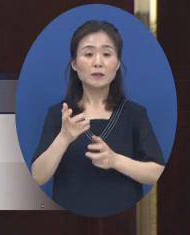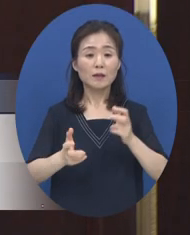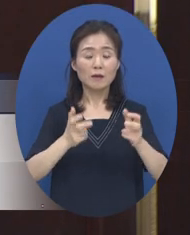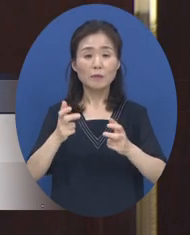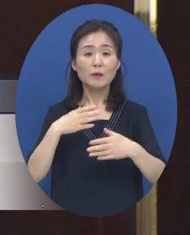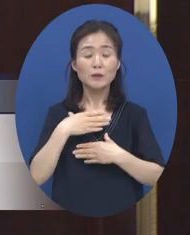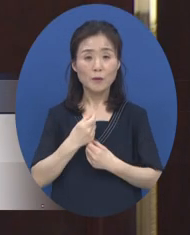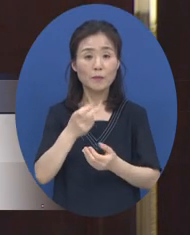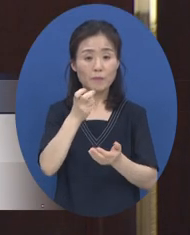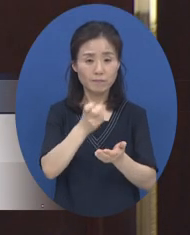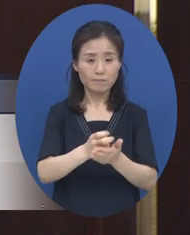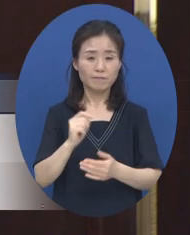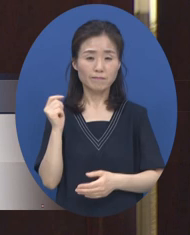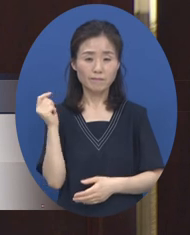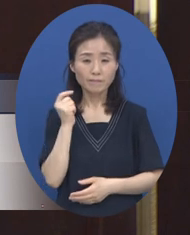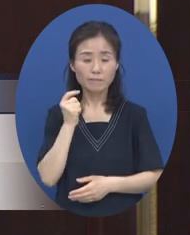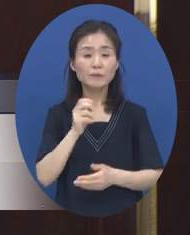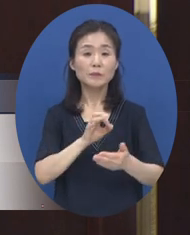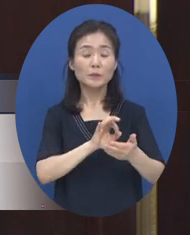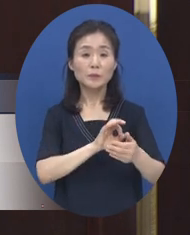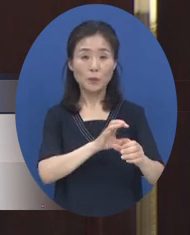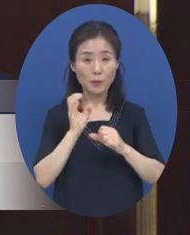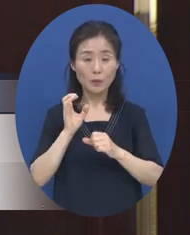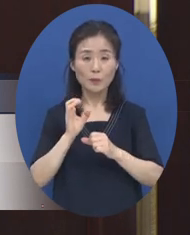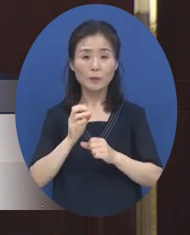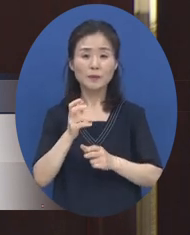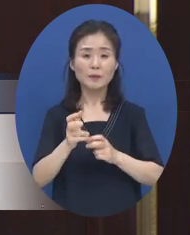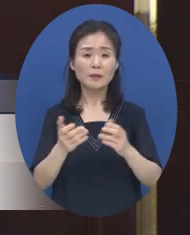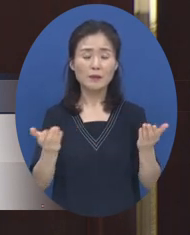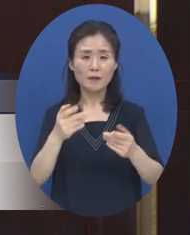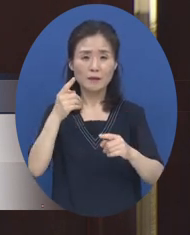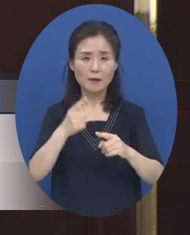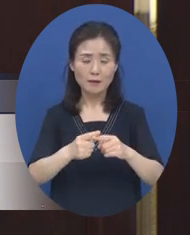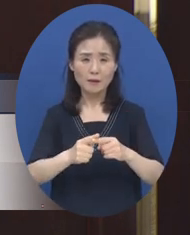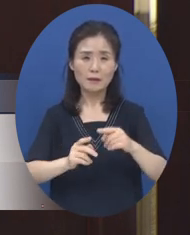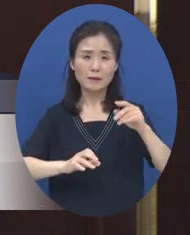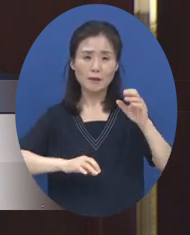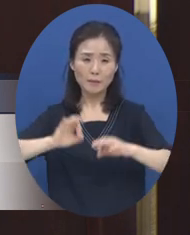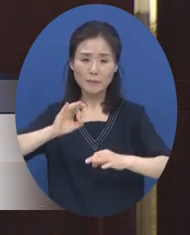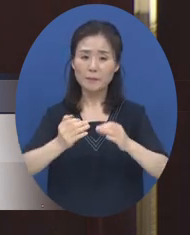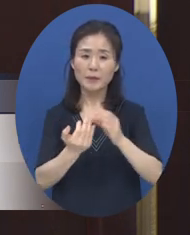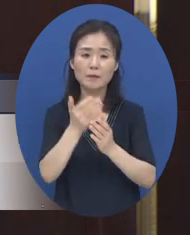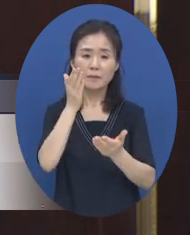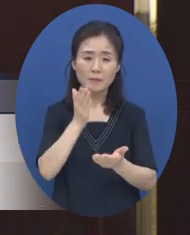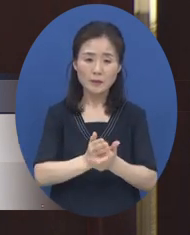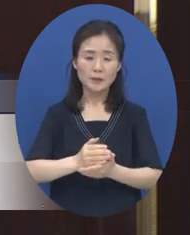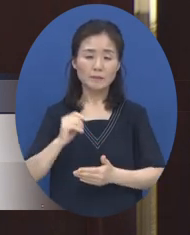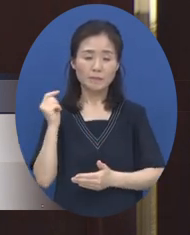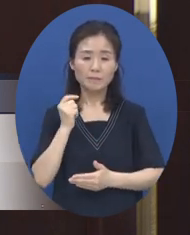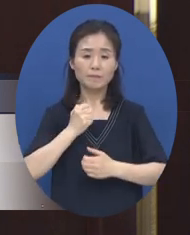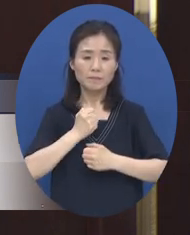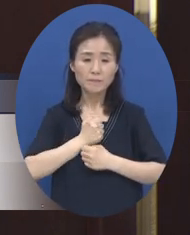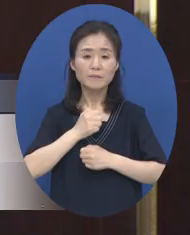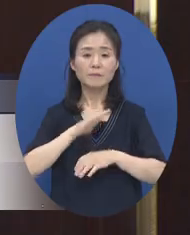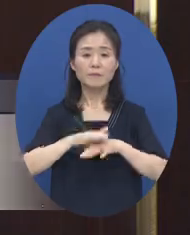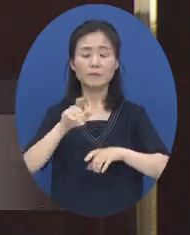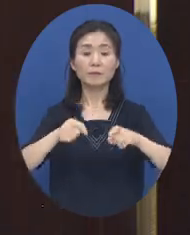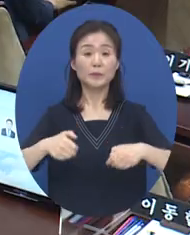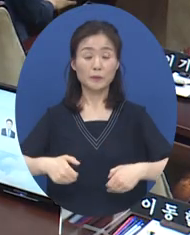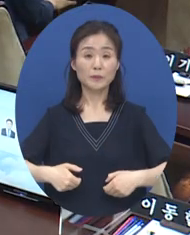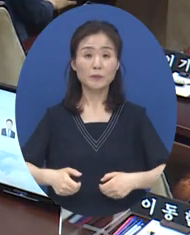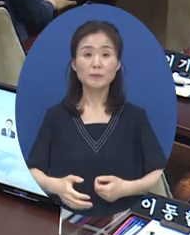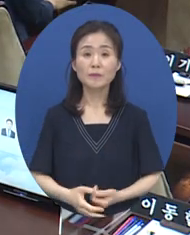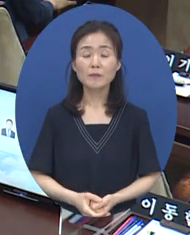산업안전보건법을 엄격하게 적용하여 산재 사고가 발생하지 않도록 철저히 준수하도록 해야 할